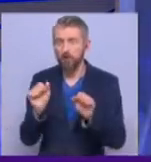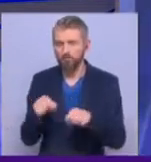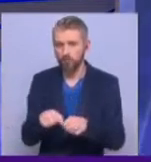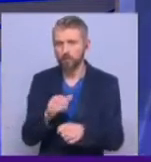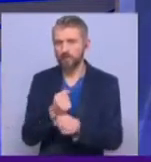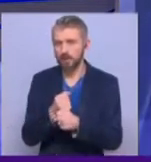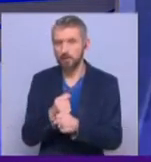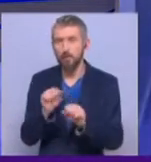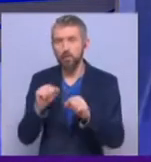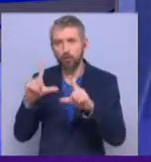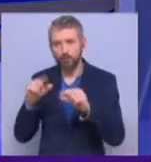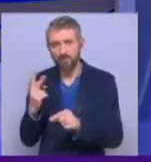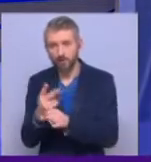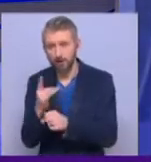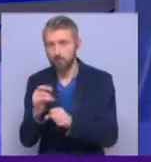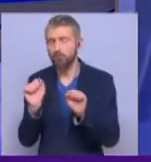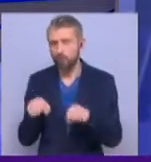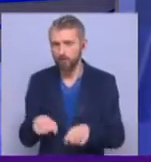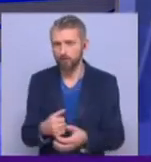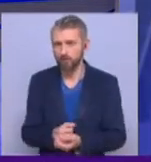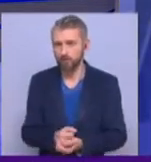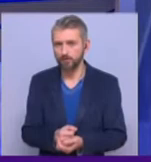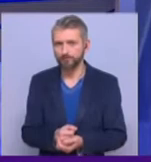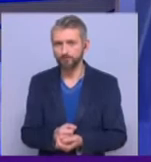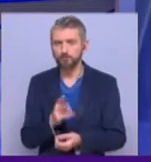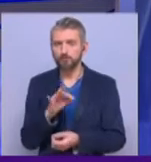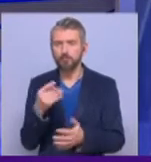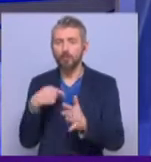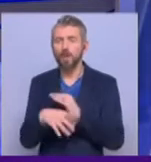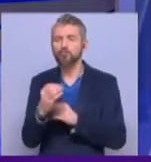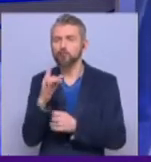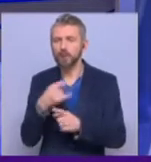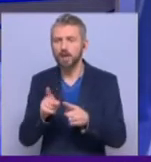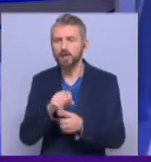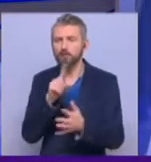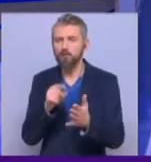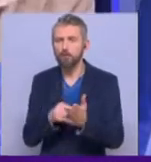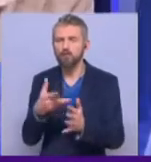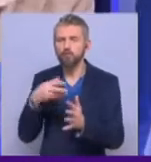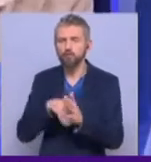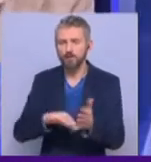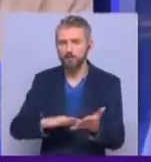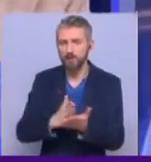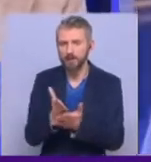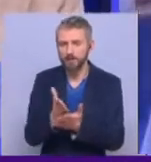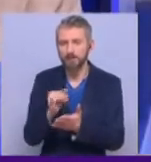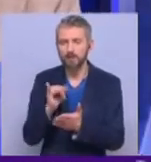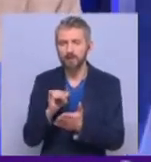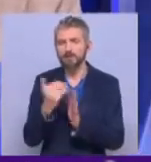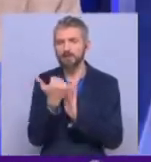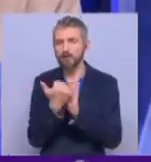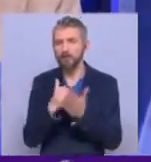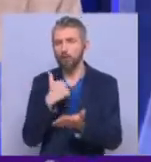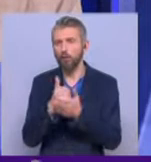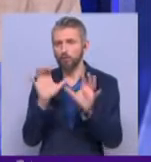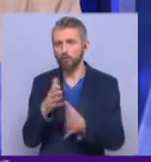То есть можно ли снизить в 2 раза? Да, можно. Но то есть, еще раз, это вопрос внутренней политики и статьи Конституции,